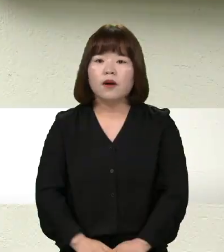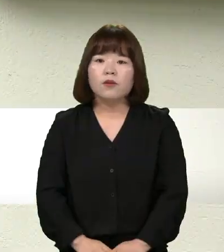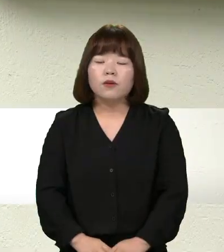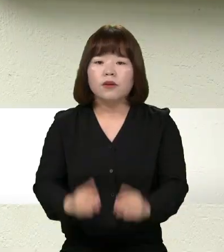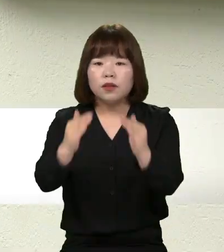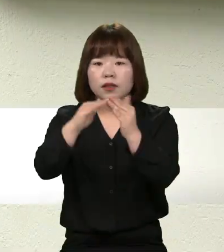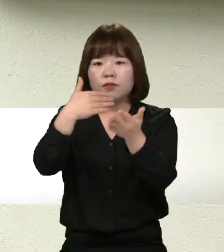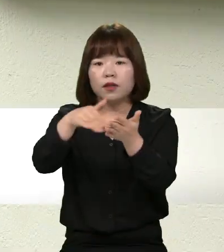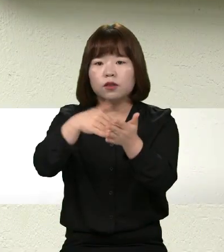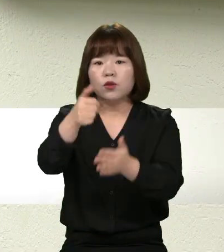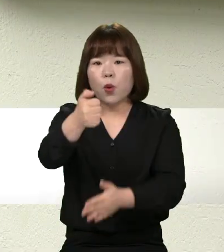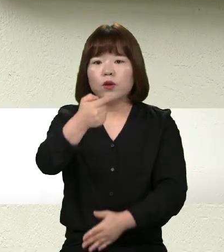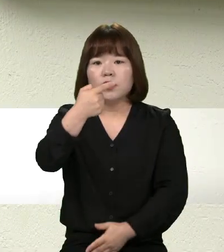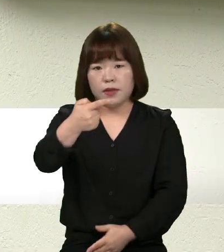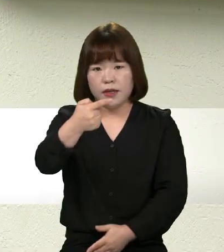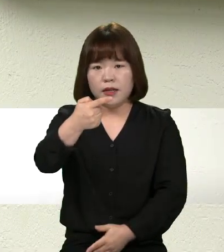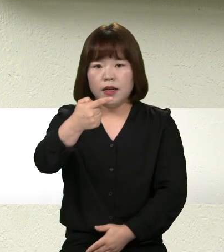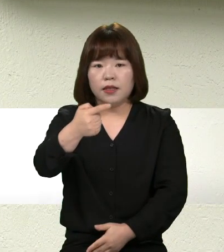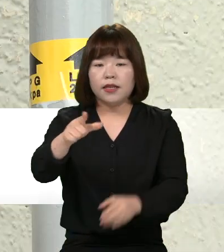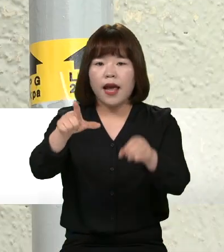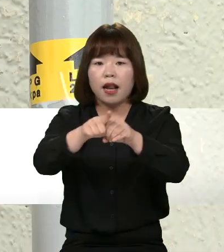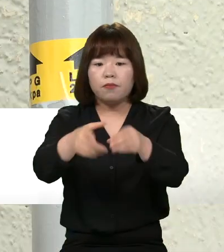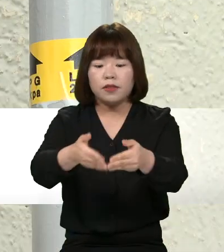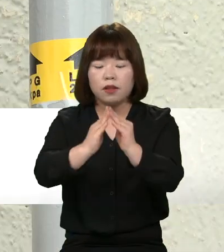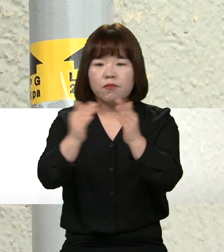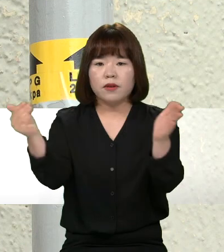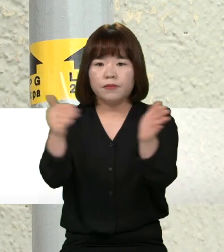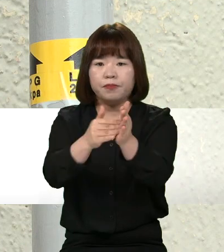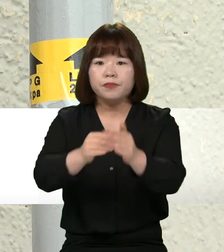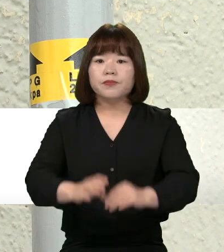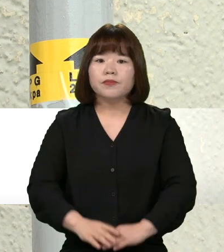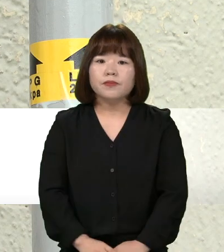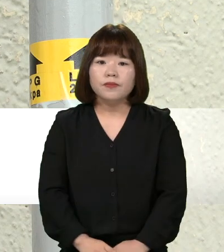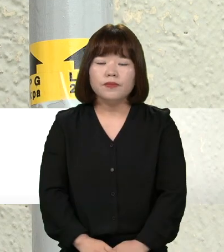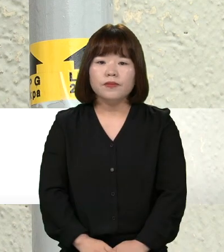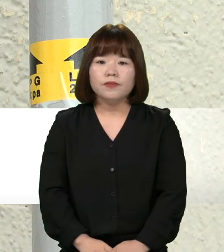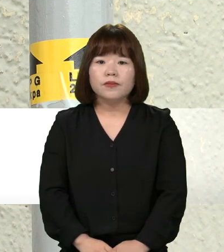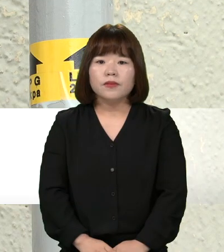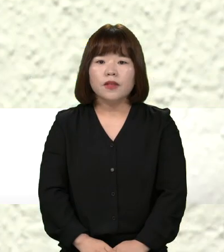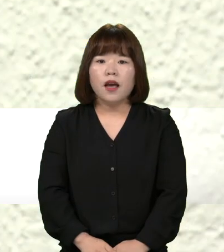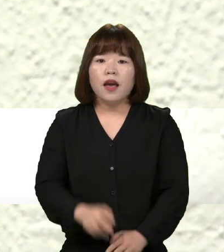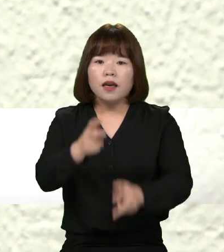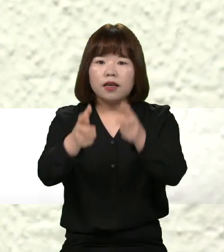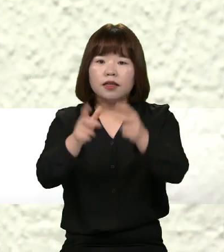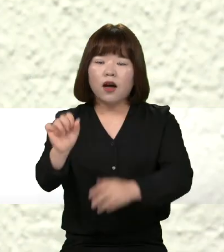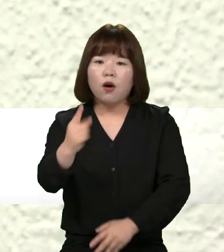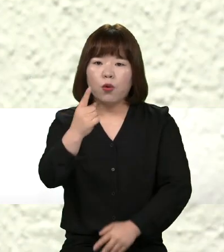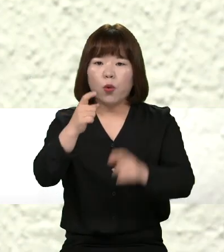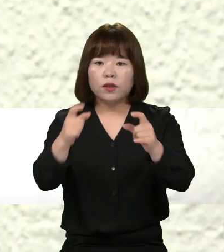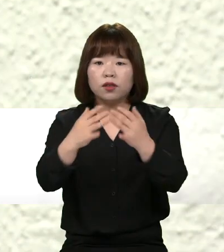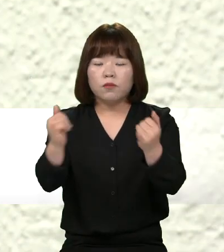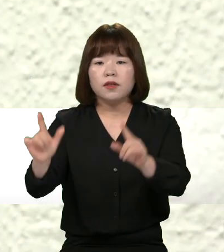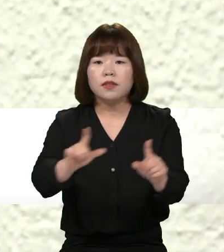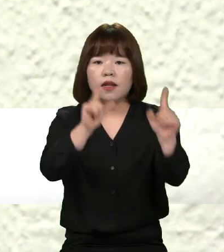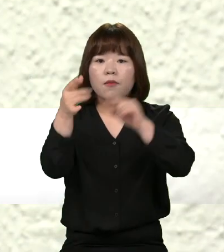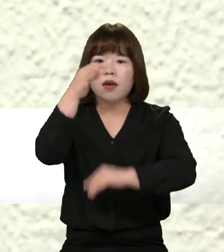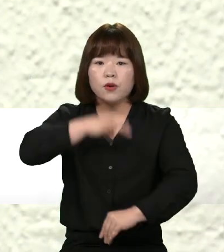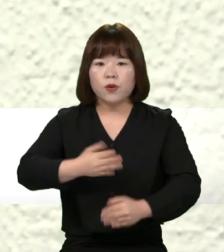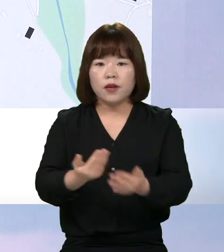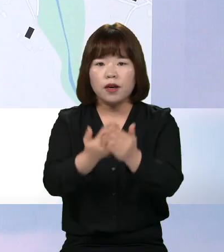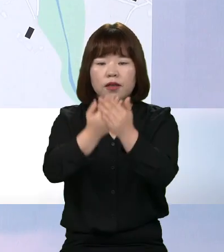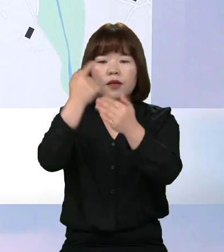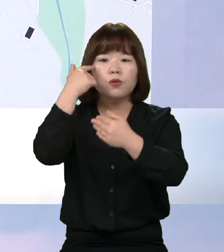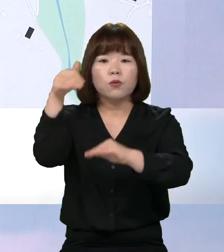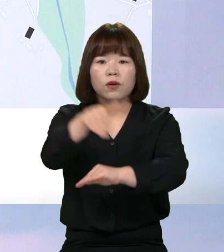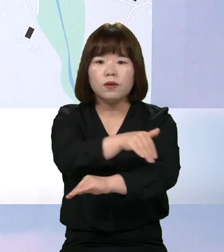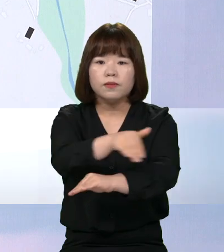추진하며 갈 평리 마을 51 3대 lpg 설비 설치를 완료했습니다 c 는 에너지 복지 실현 으로 지역민